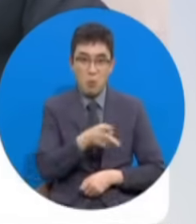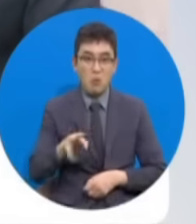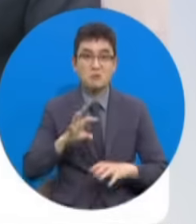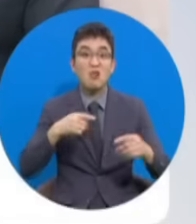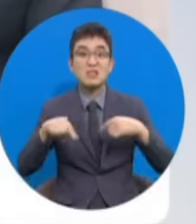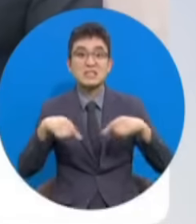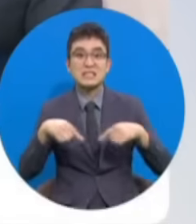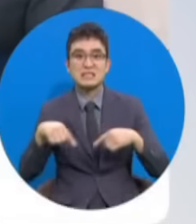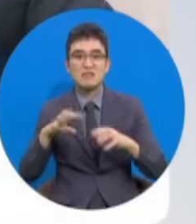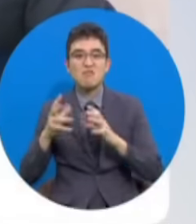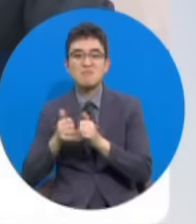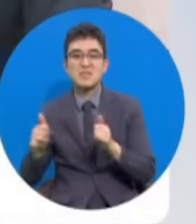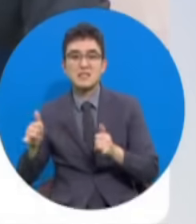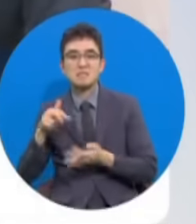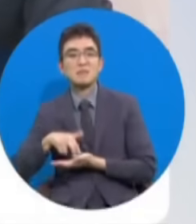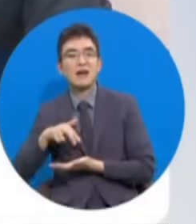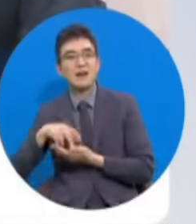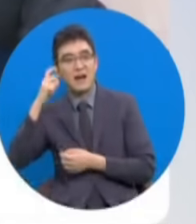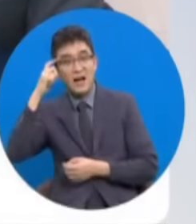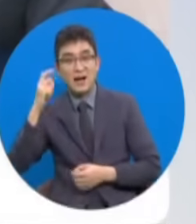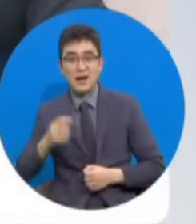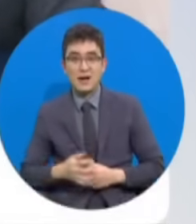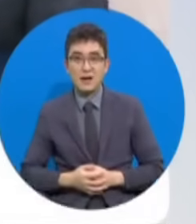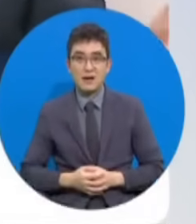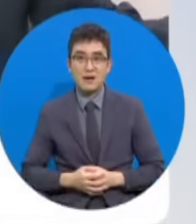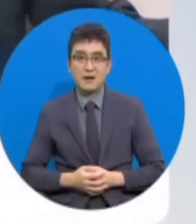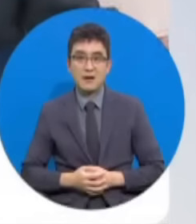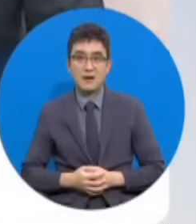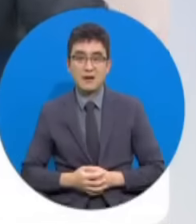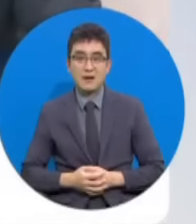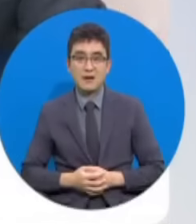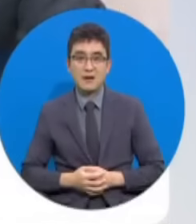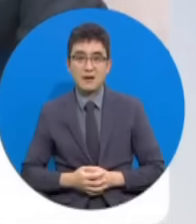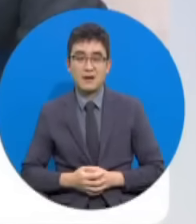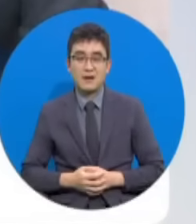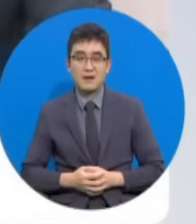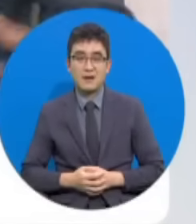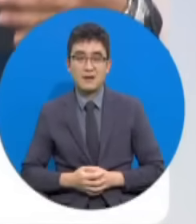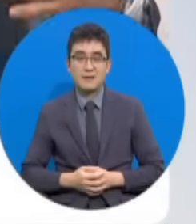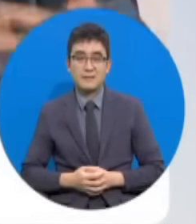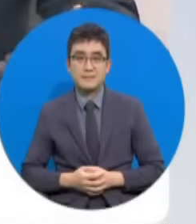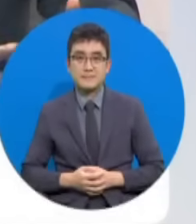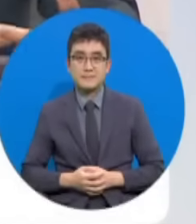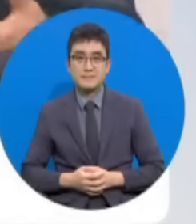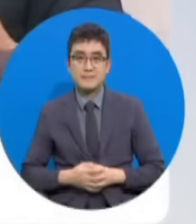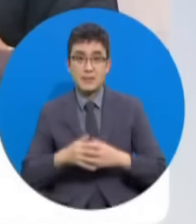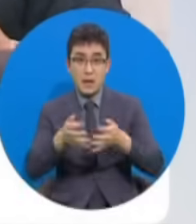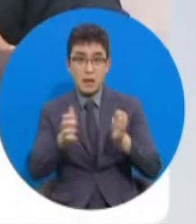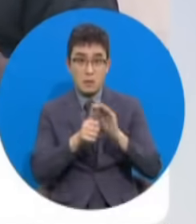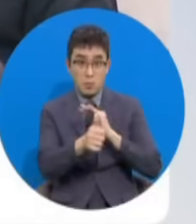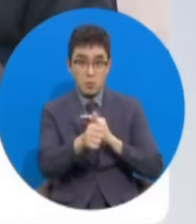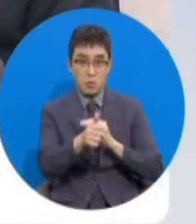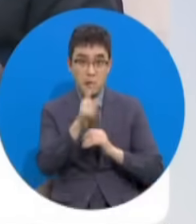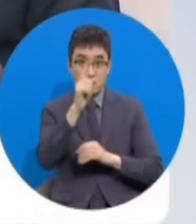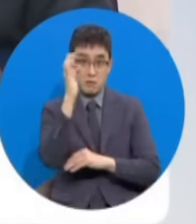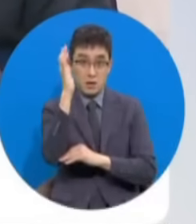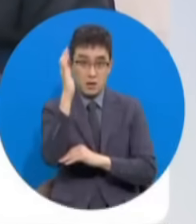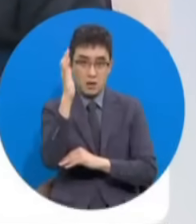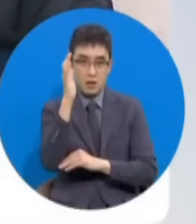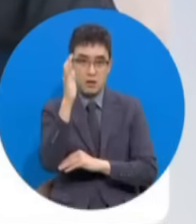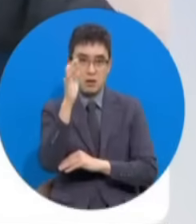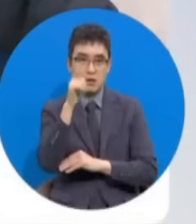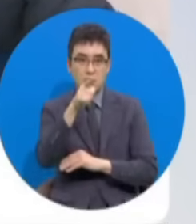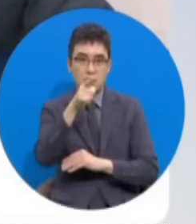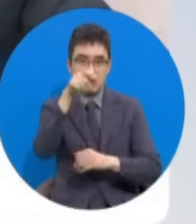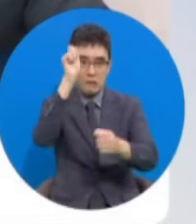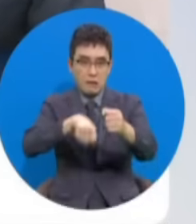부분이었기 때문에 결과적으로 혁신이 안에 대하여 방금 우리 전 의원은 당대표가 한마디 하면 그게 방향이 됐기 때문에